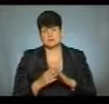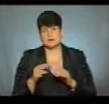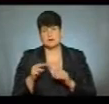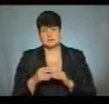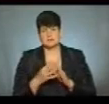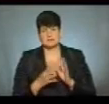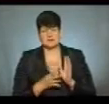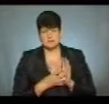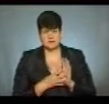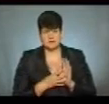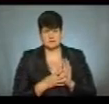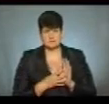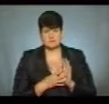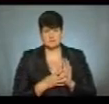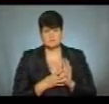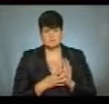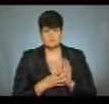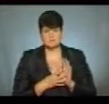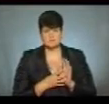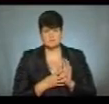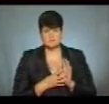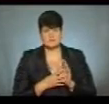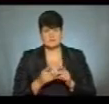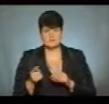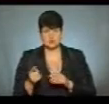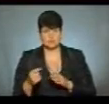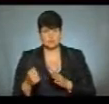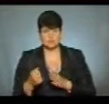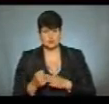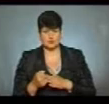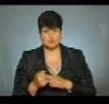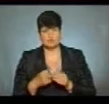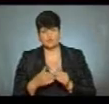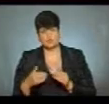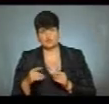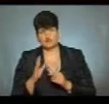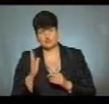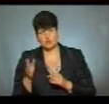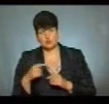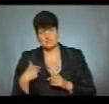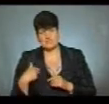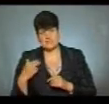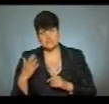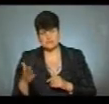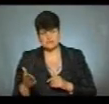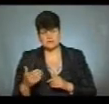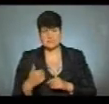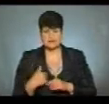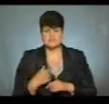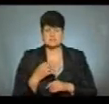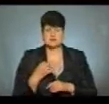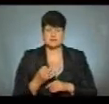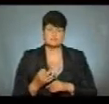М-19 Думанове-Ковель-Чернівці-Треблече, яка проходить від Тернополя до сторону Заліщиків. Ну, я б, скажімо